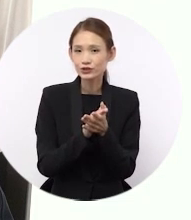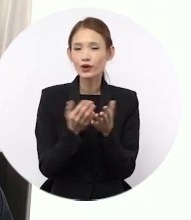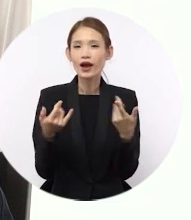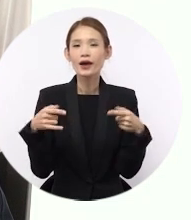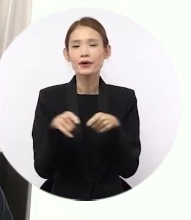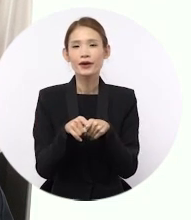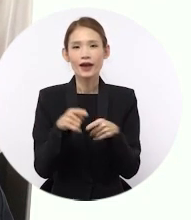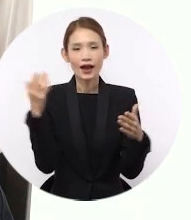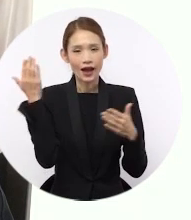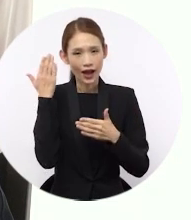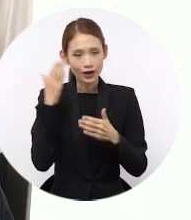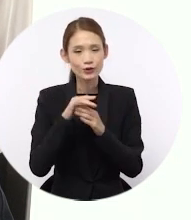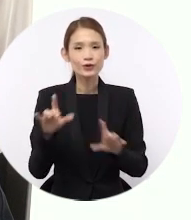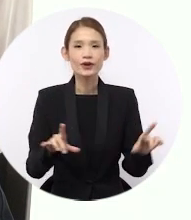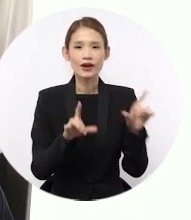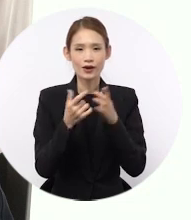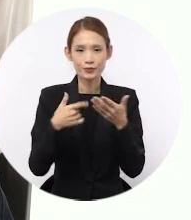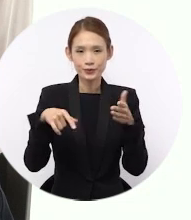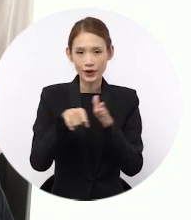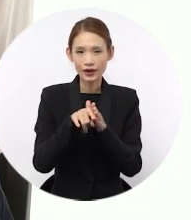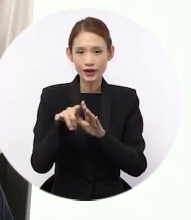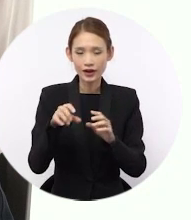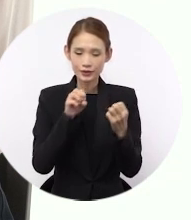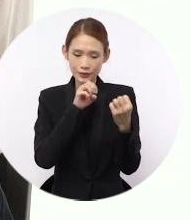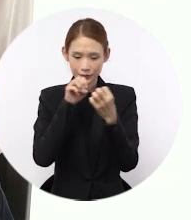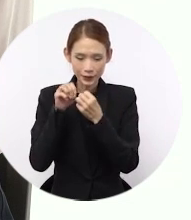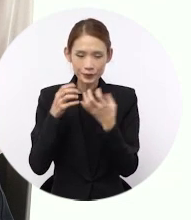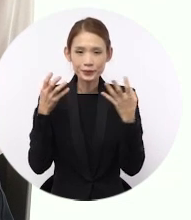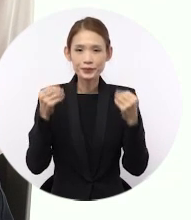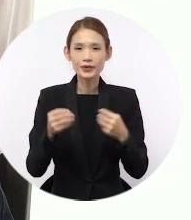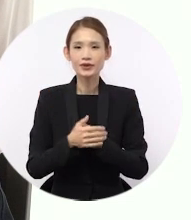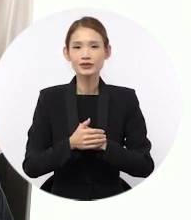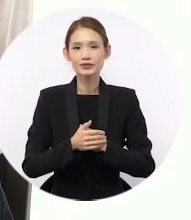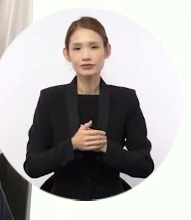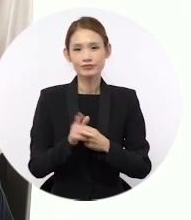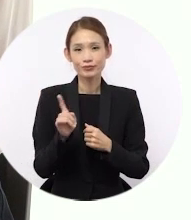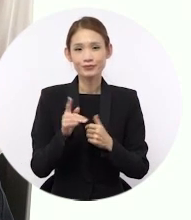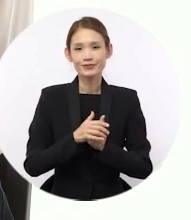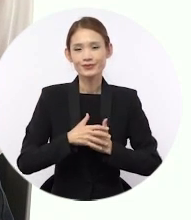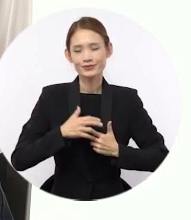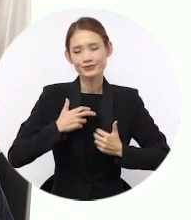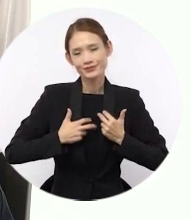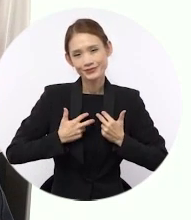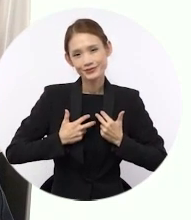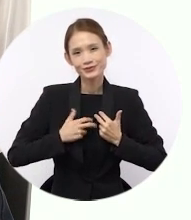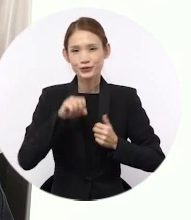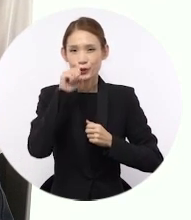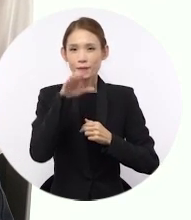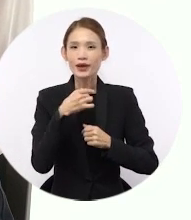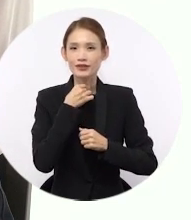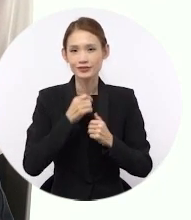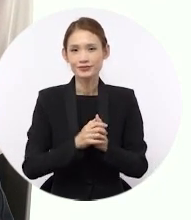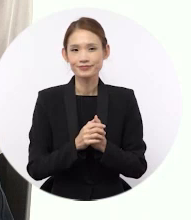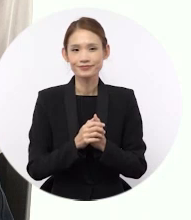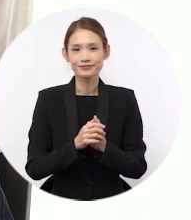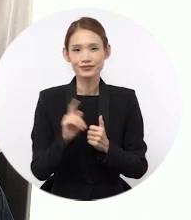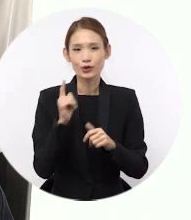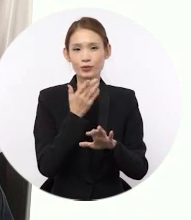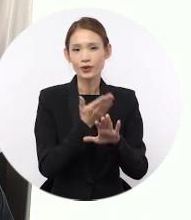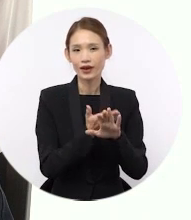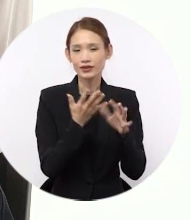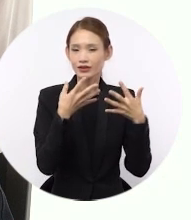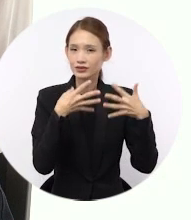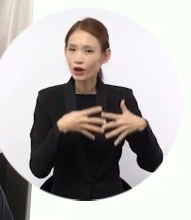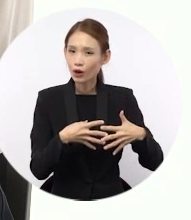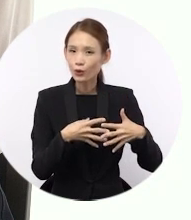친구들과 학교 생활에 대해 얘기해보면 남다른 일들이 많아서 재미있었다는 얘기를 많이 해요.